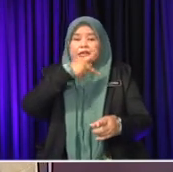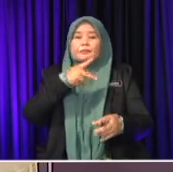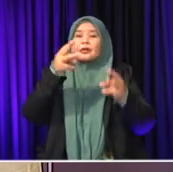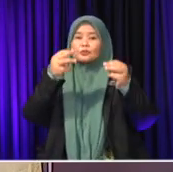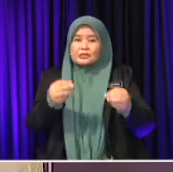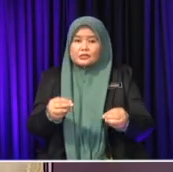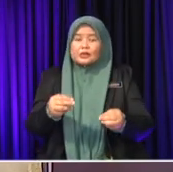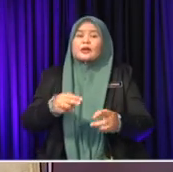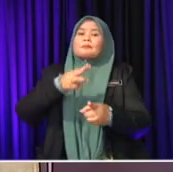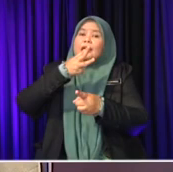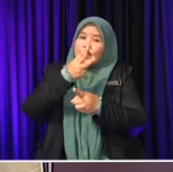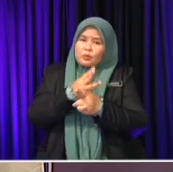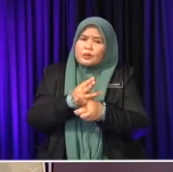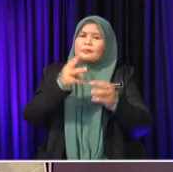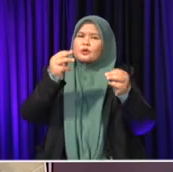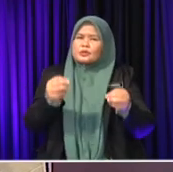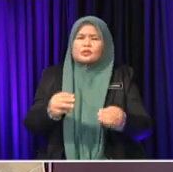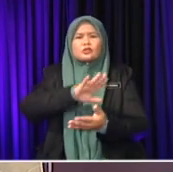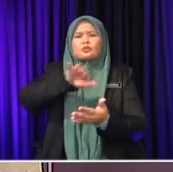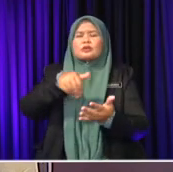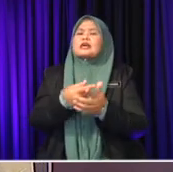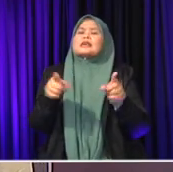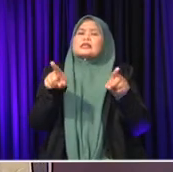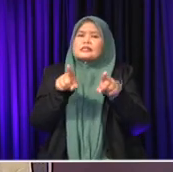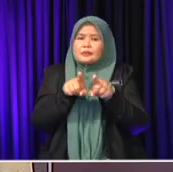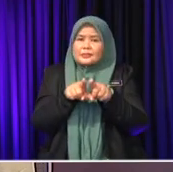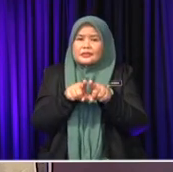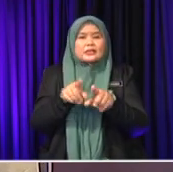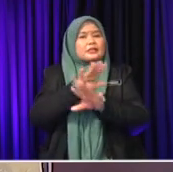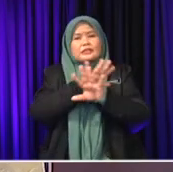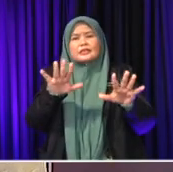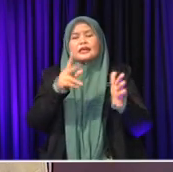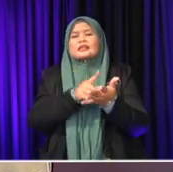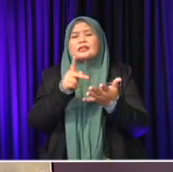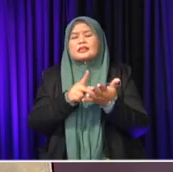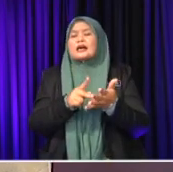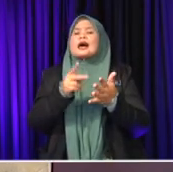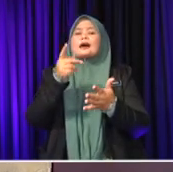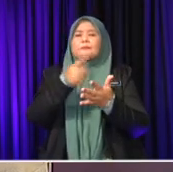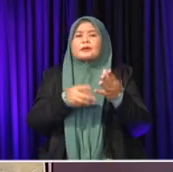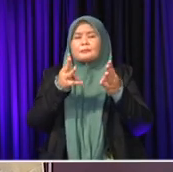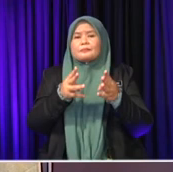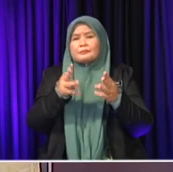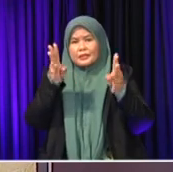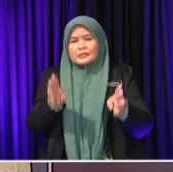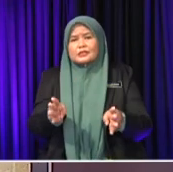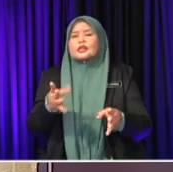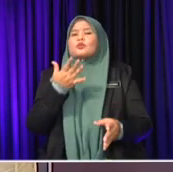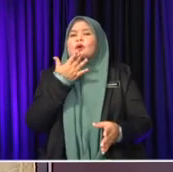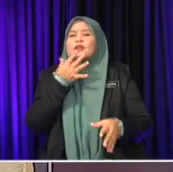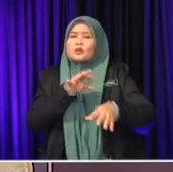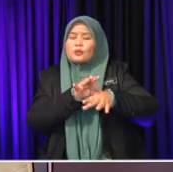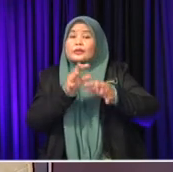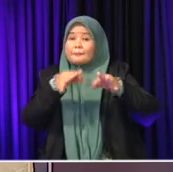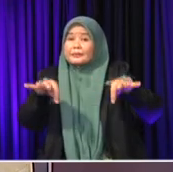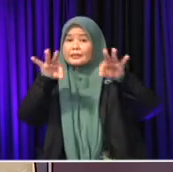bahwa manusia semua adalah sama tidak kira apa bangsa dan warna kulit pun ya Yang